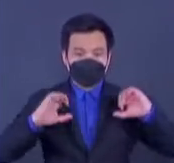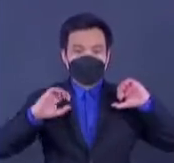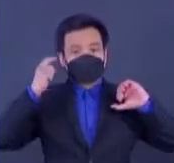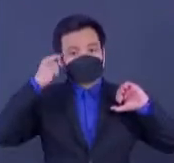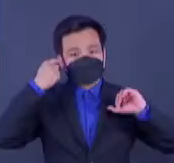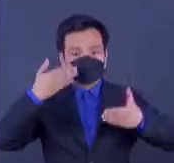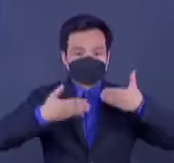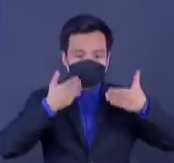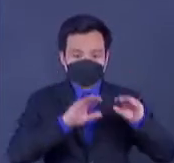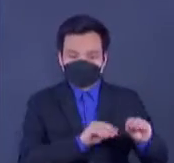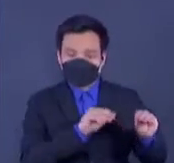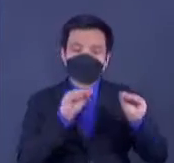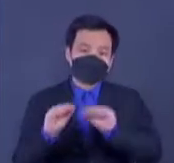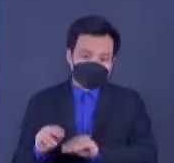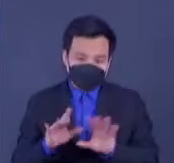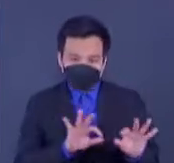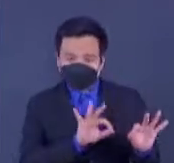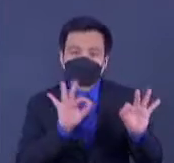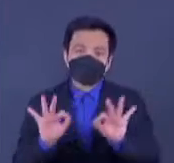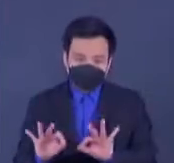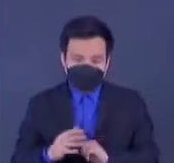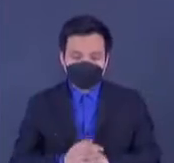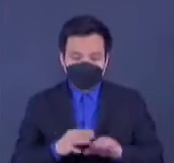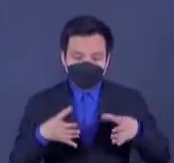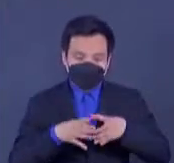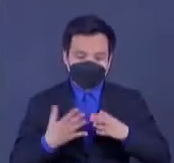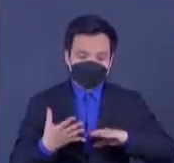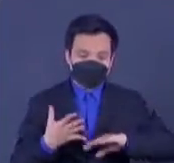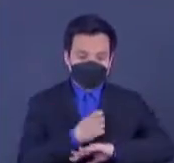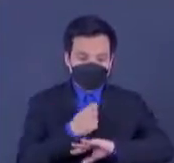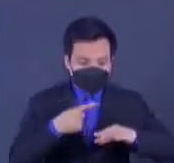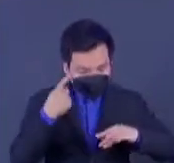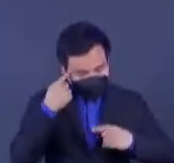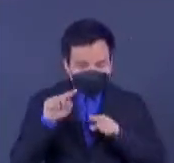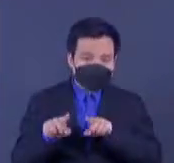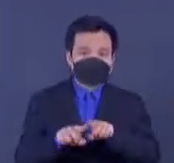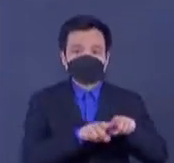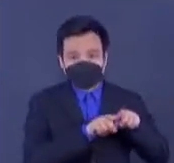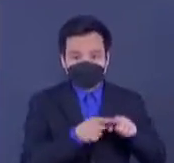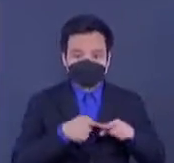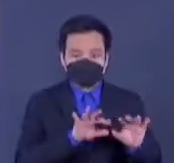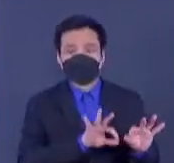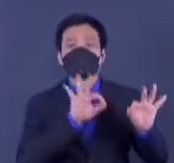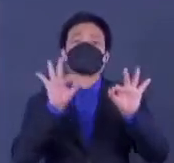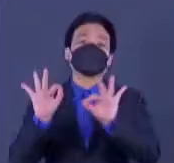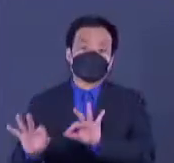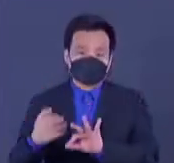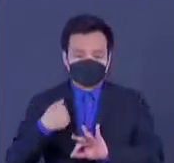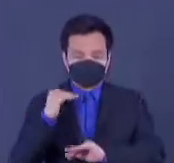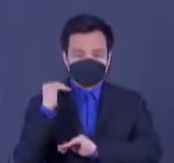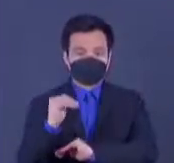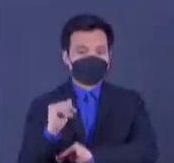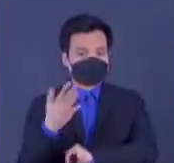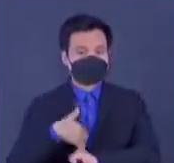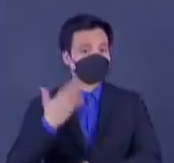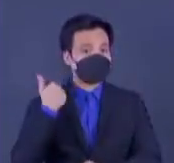ำนะโดยเฉพาะพรรคร่วมรัฐบาลไม่รู้ก็เห็นตรงกันเลื่อนไปไม่มีกำหนด เลื่อนอีกครั้งนะครับก่อนหน้านี้ก็เลื่อนมาแล้วถ้า